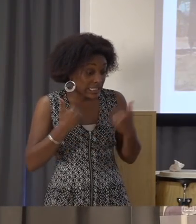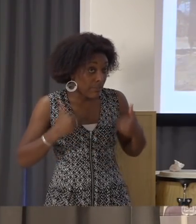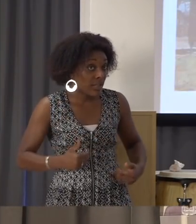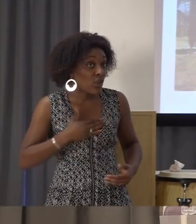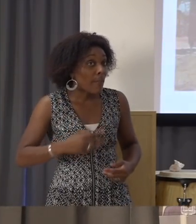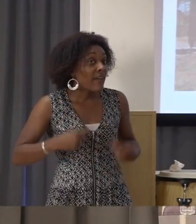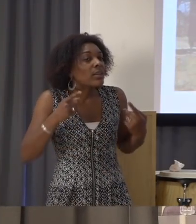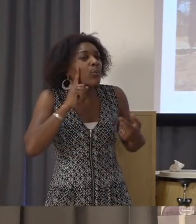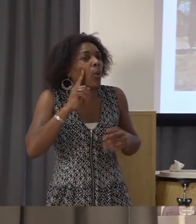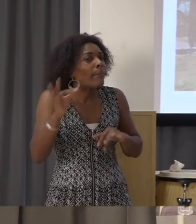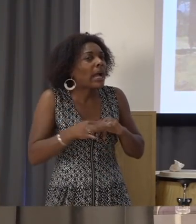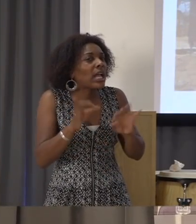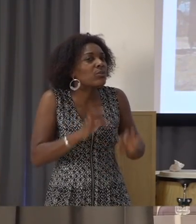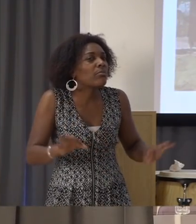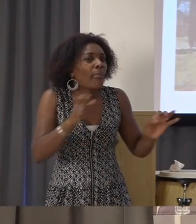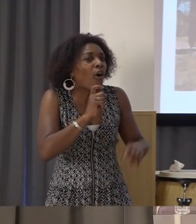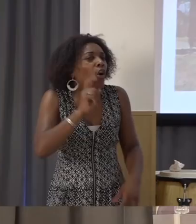vie?